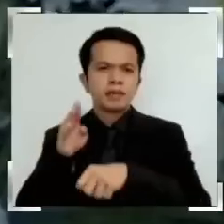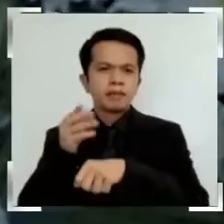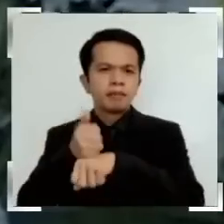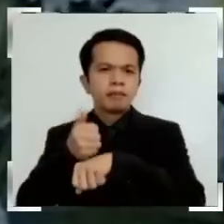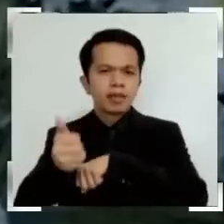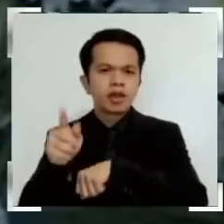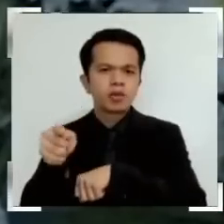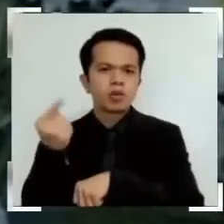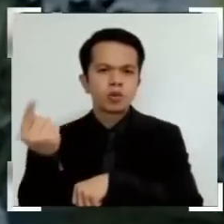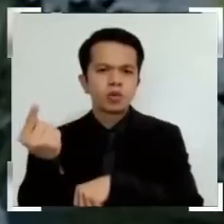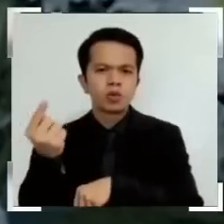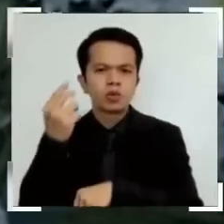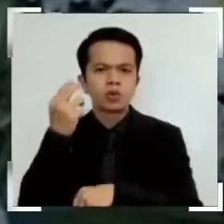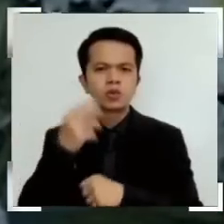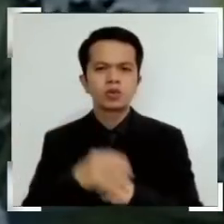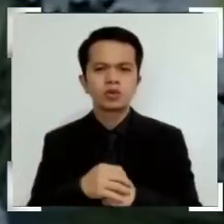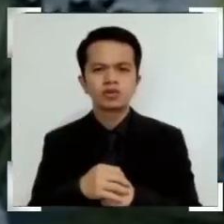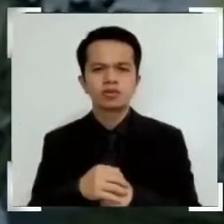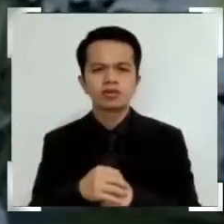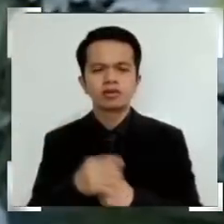sa asawa ko?